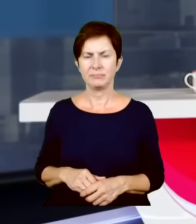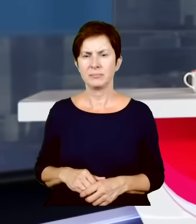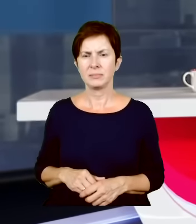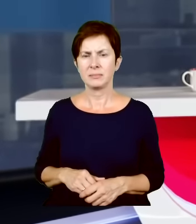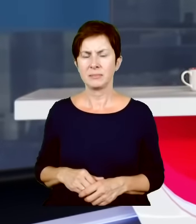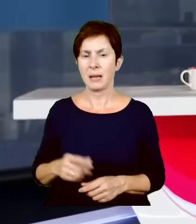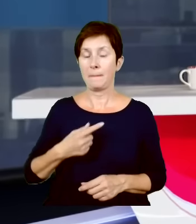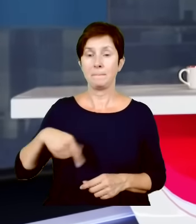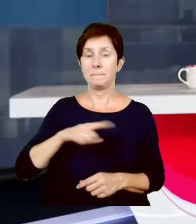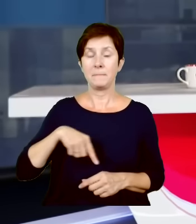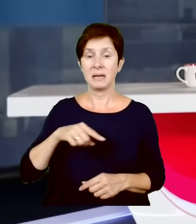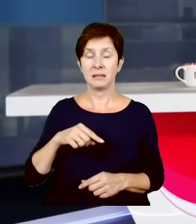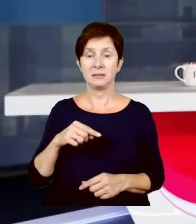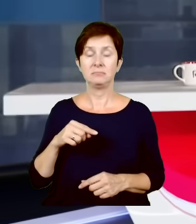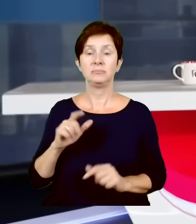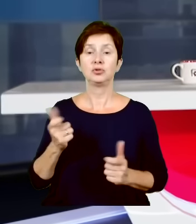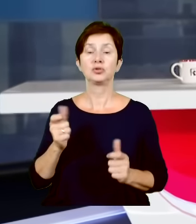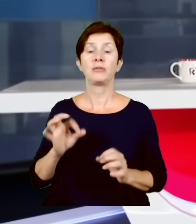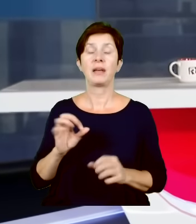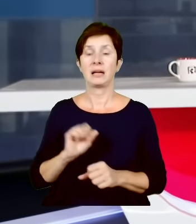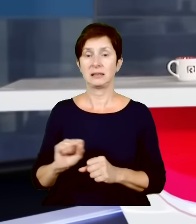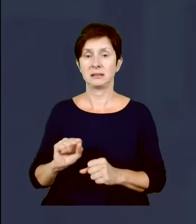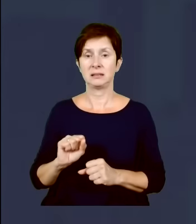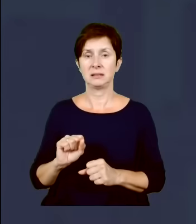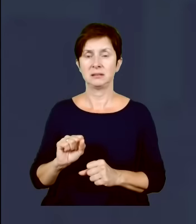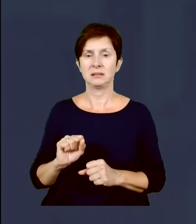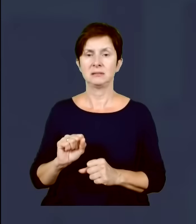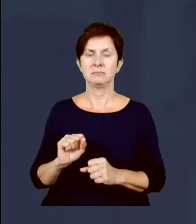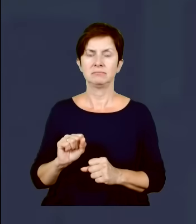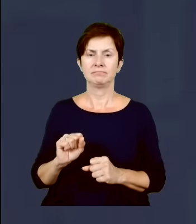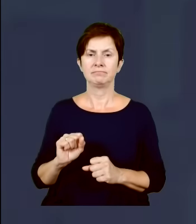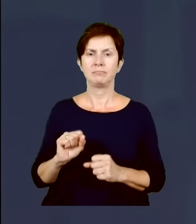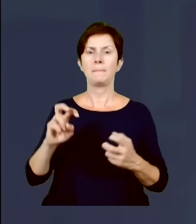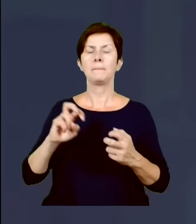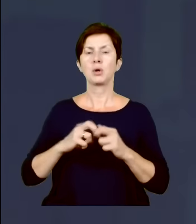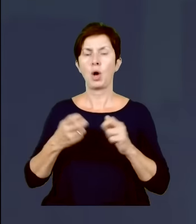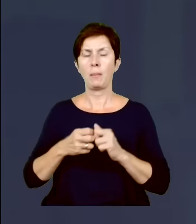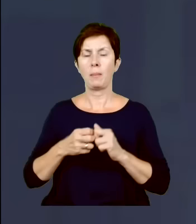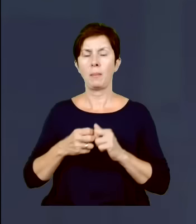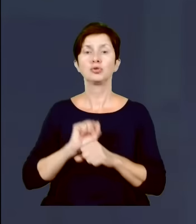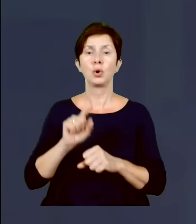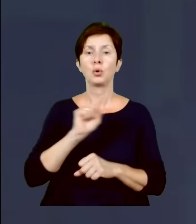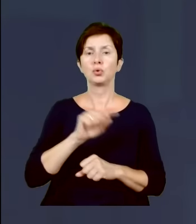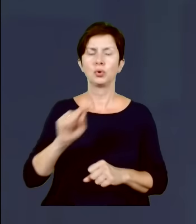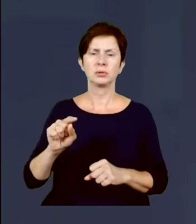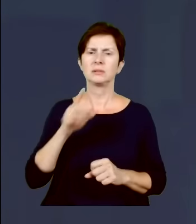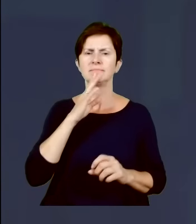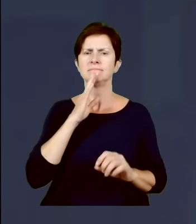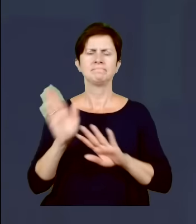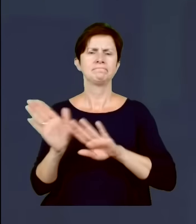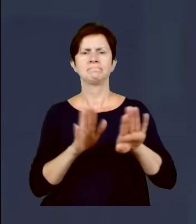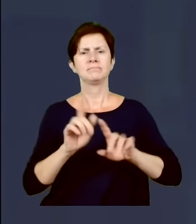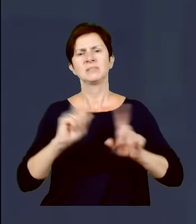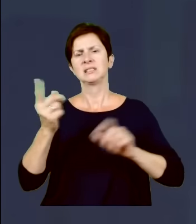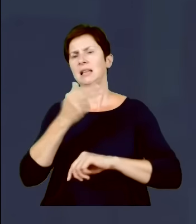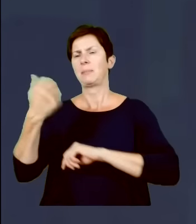teraz to co mamy to prede wszystkim próby przykrycia tych problemów które się pojawiają przez różne tematy zastępcze raz są